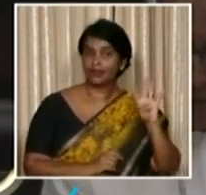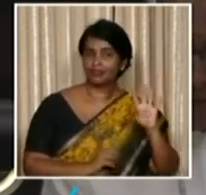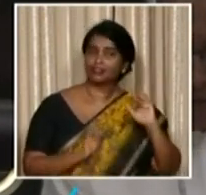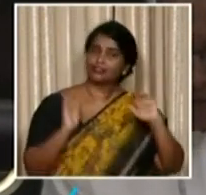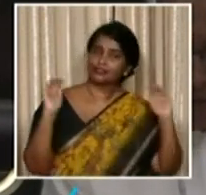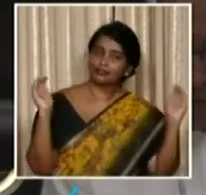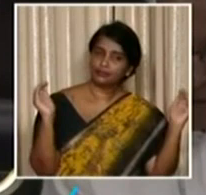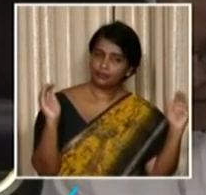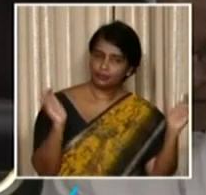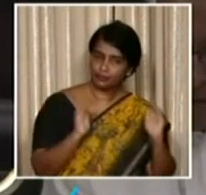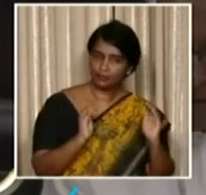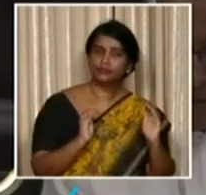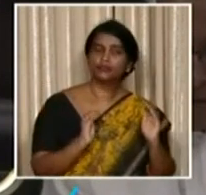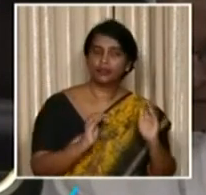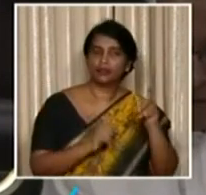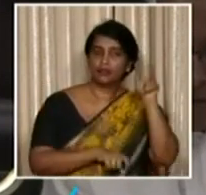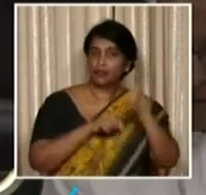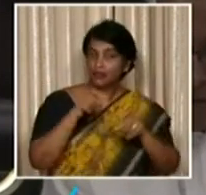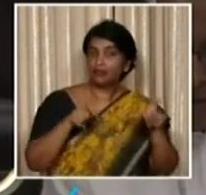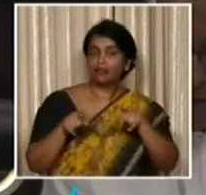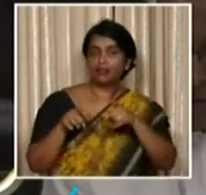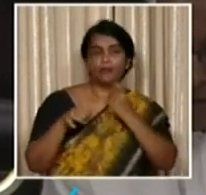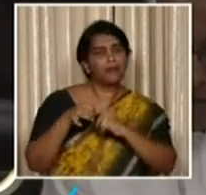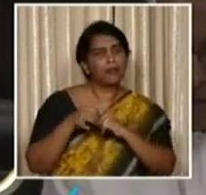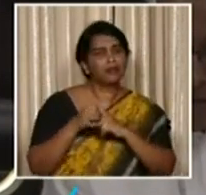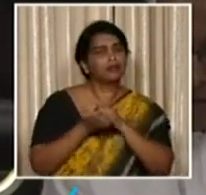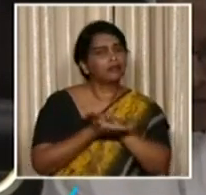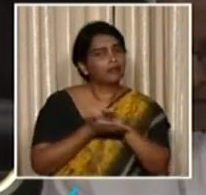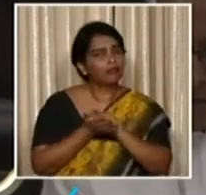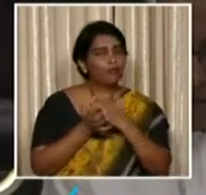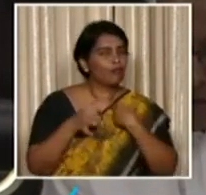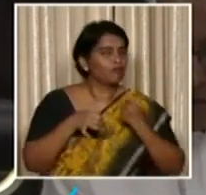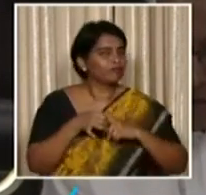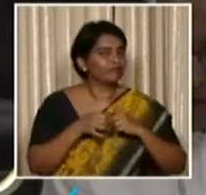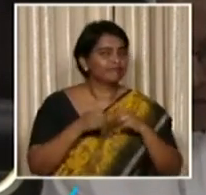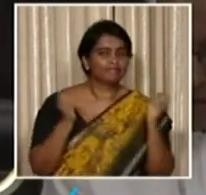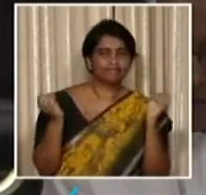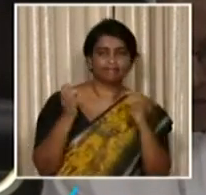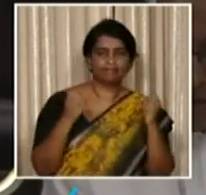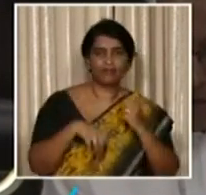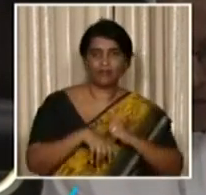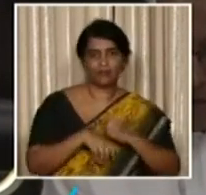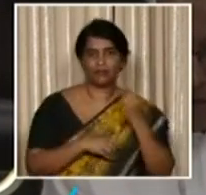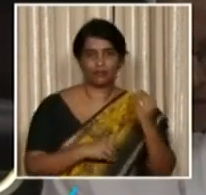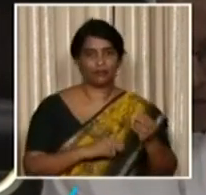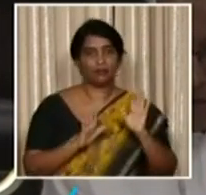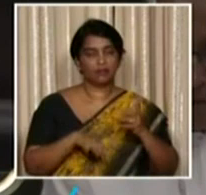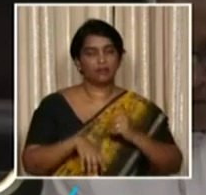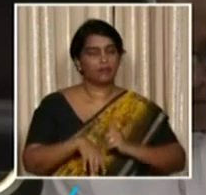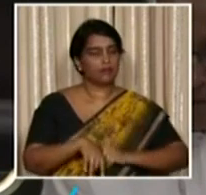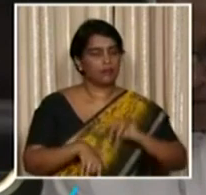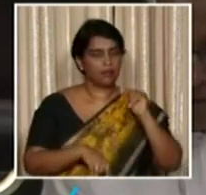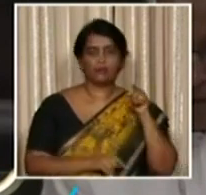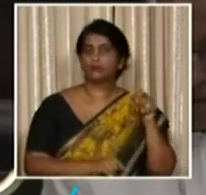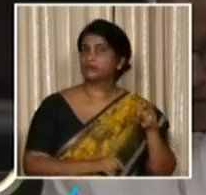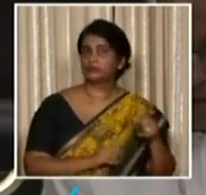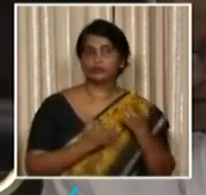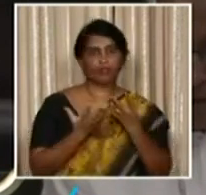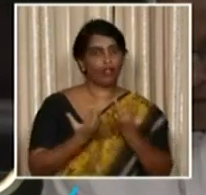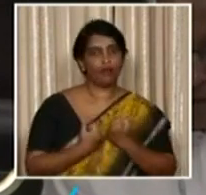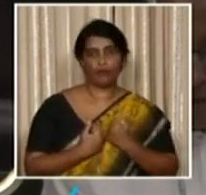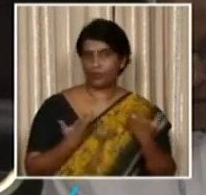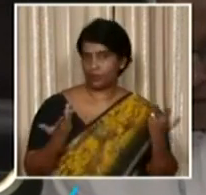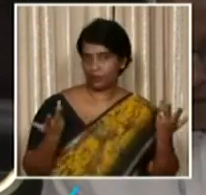කෙටියෙන් නිලධාරීන්ගේ පැහැදිලි කිරීම් ලබා ගන්න අවස්ථාවක් දෙමු කියලා. නමුත් අවාසනාවකට ඒක ලැබුණේ